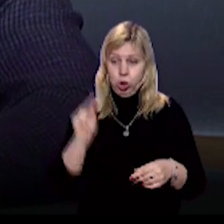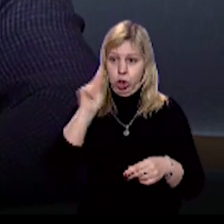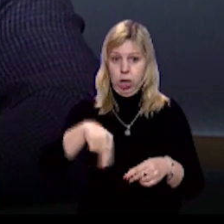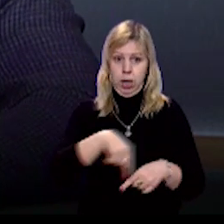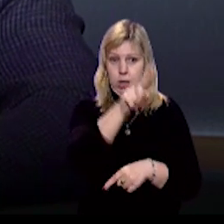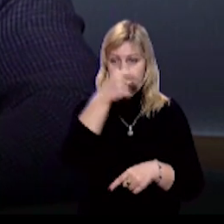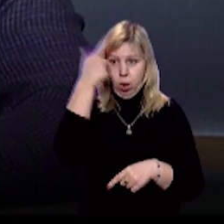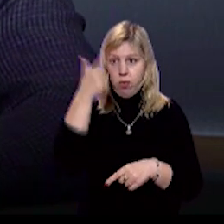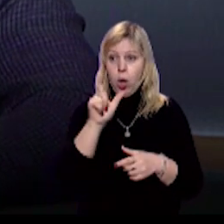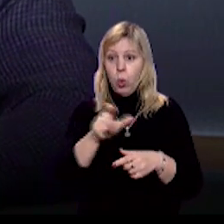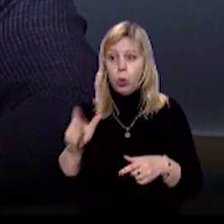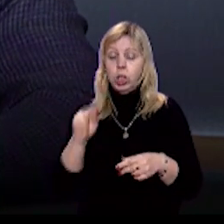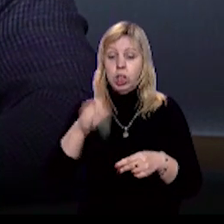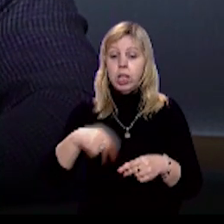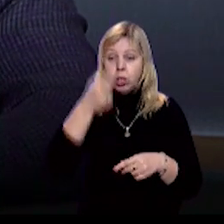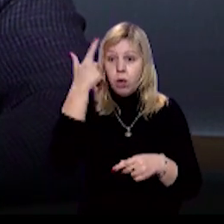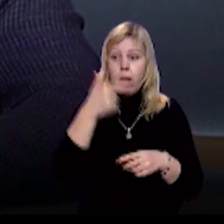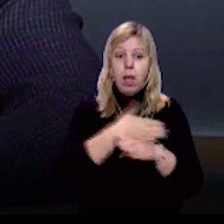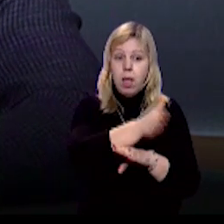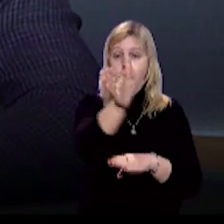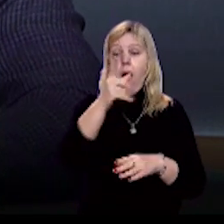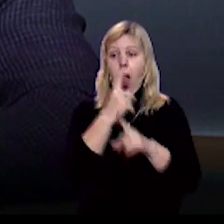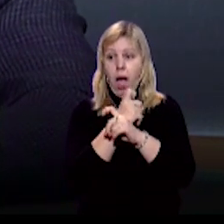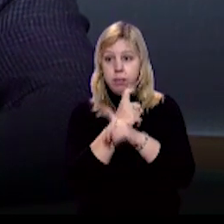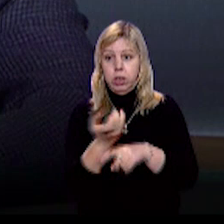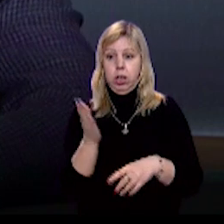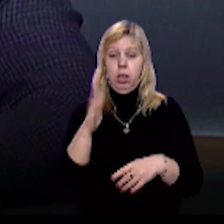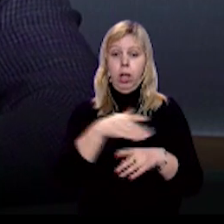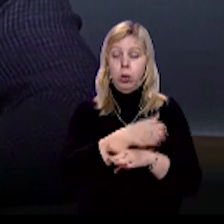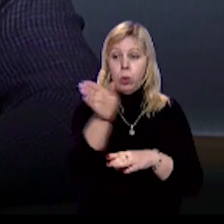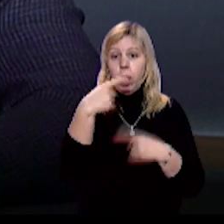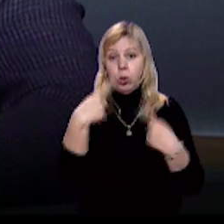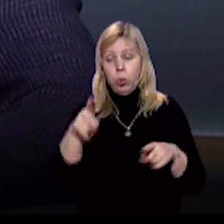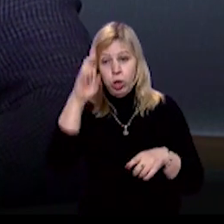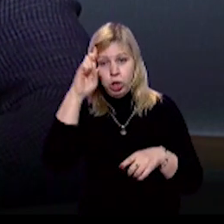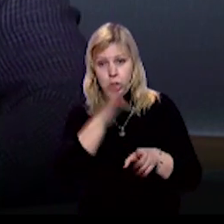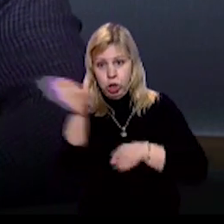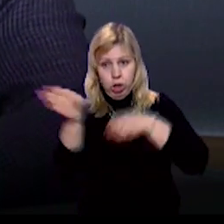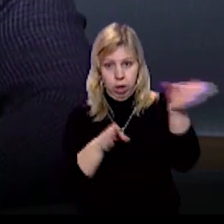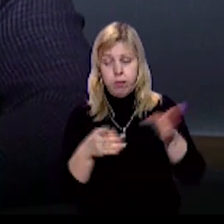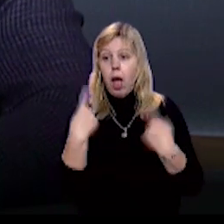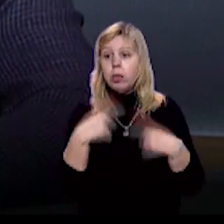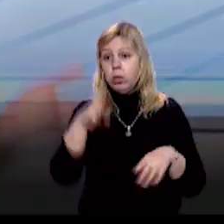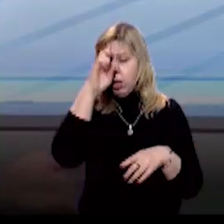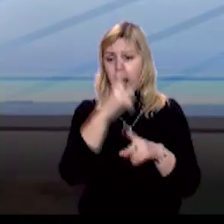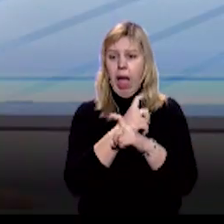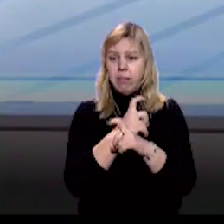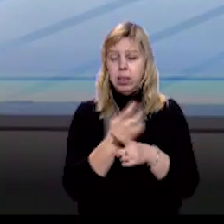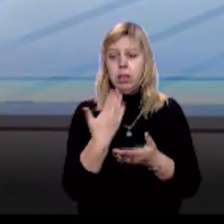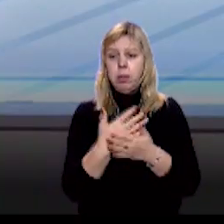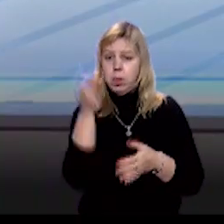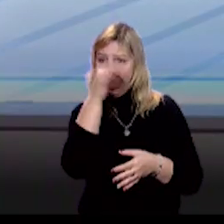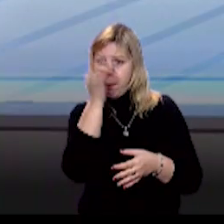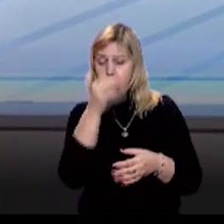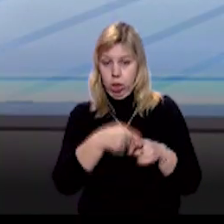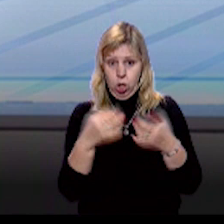через Словакію. Люди далі через Словакію їдуть через Австрію, їдуть туди, на другі країни. І в інші країни, в Австрію, наприклад, до